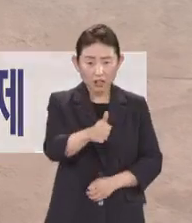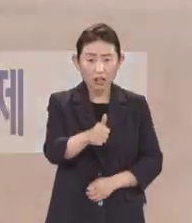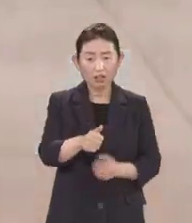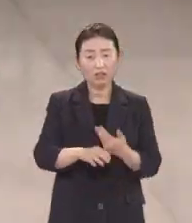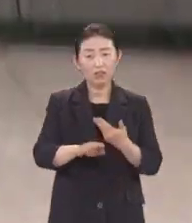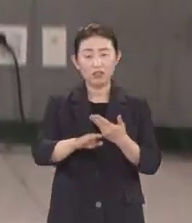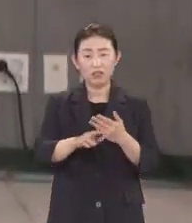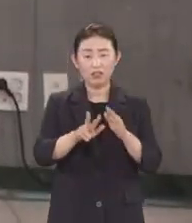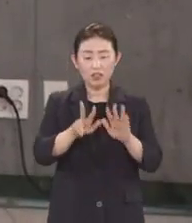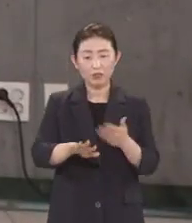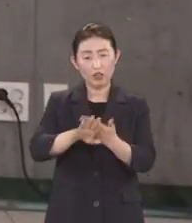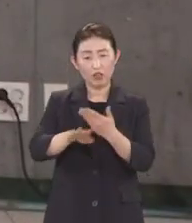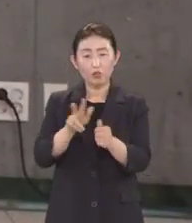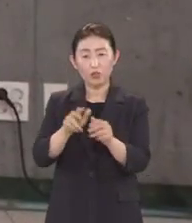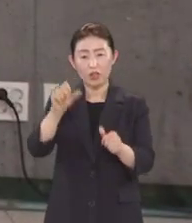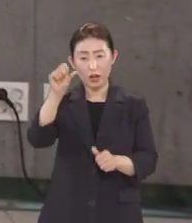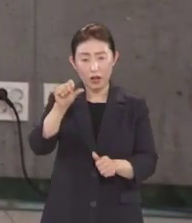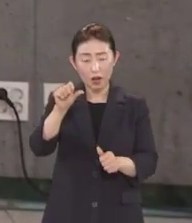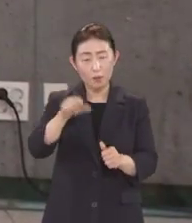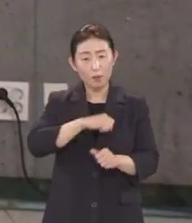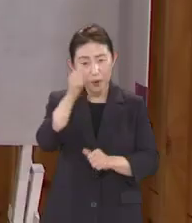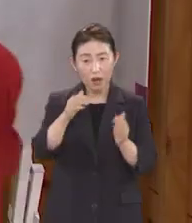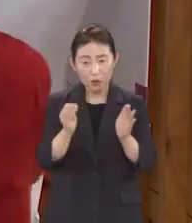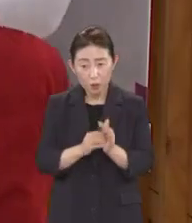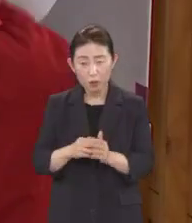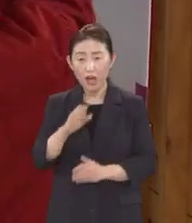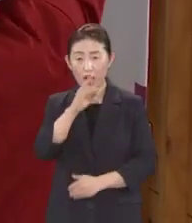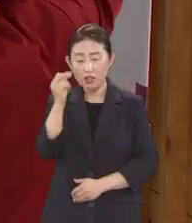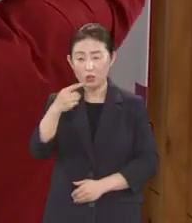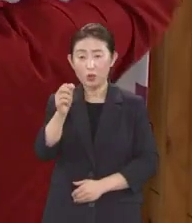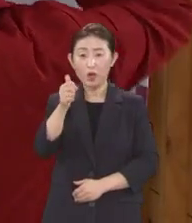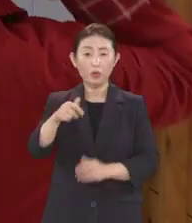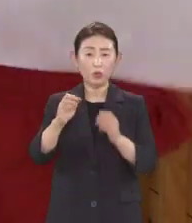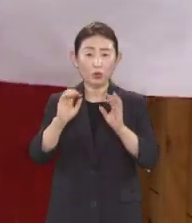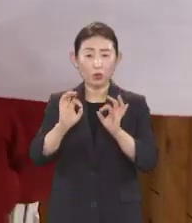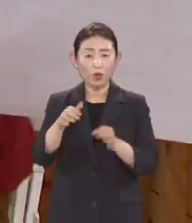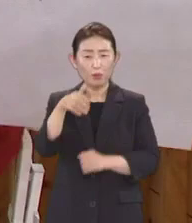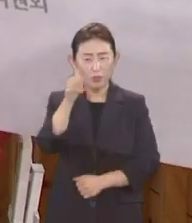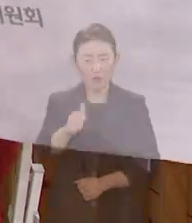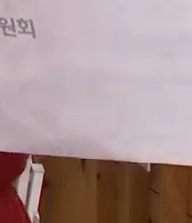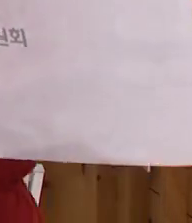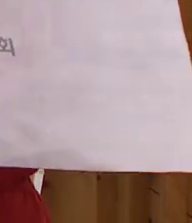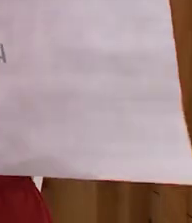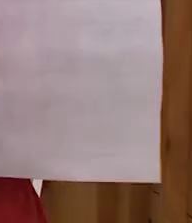당선됐고 아산 송악농협도 9선 현직 조합장이 낙마했습니다.